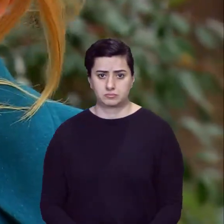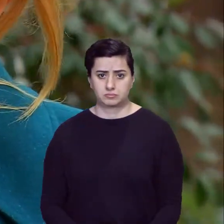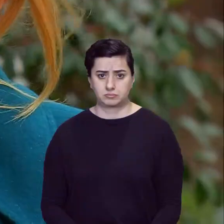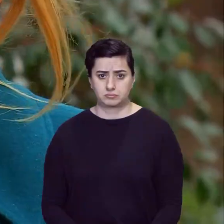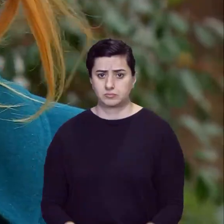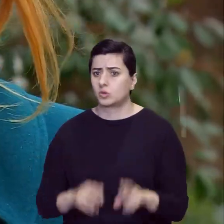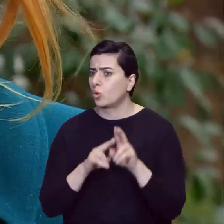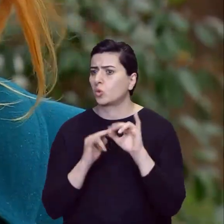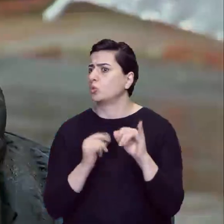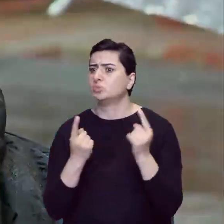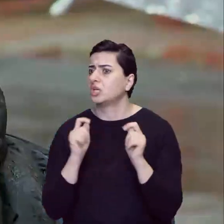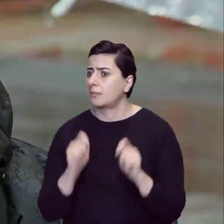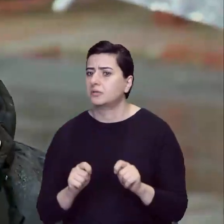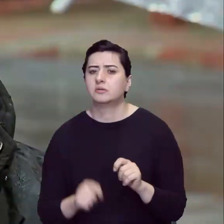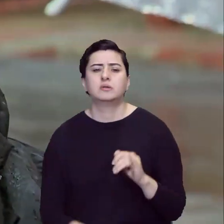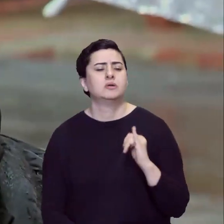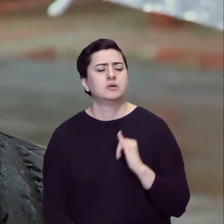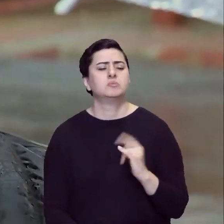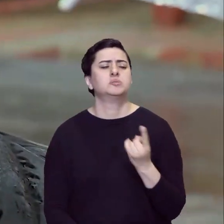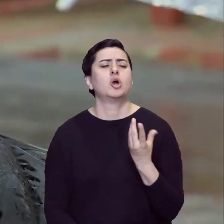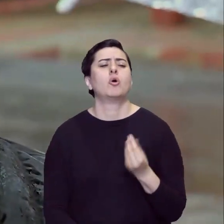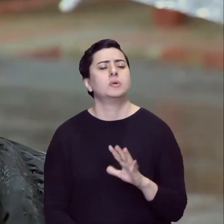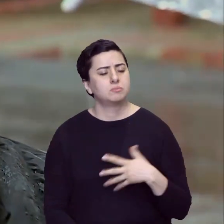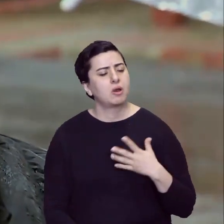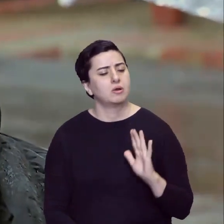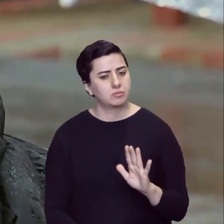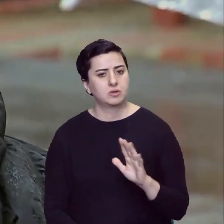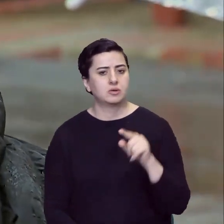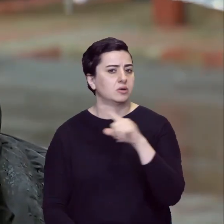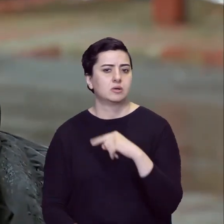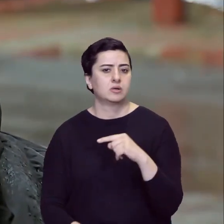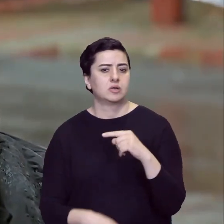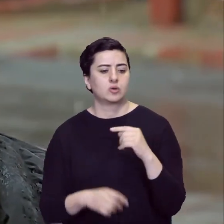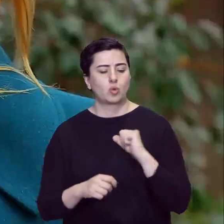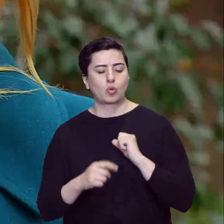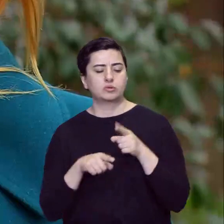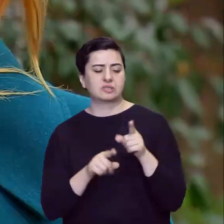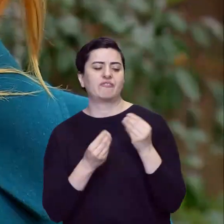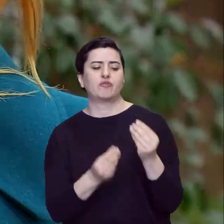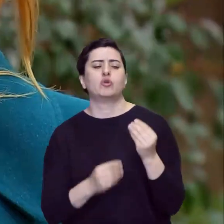Ya Koray'a bir şey yaparlarsa? Rahat ol. Hiçbir şey olmaz. Onların tek derdi gözdağı vermek.